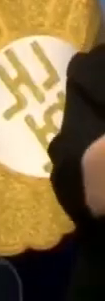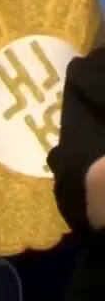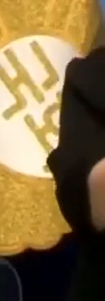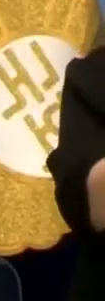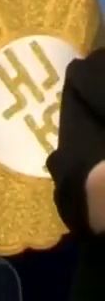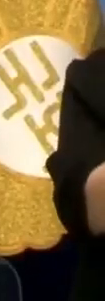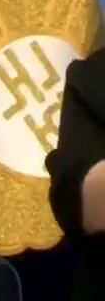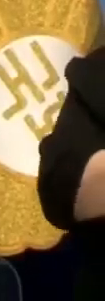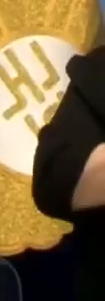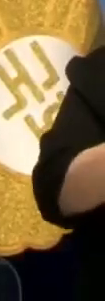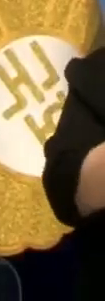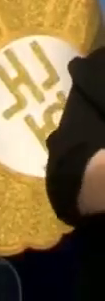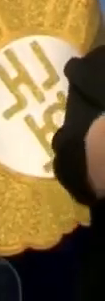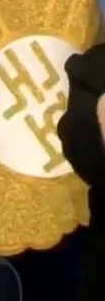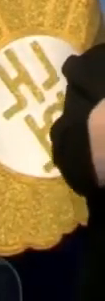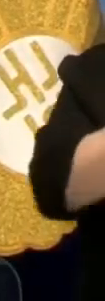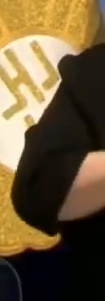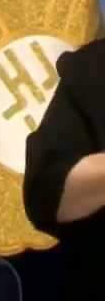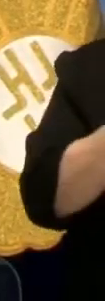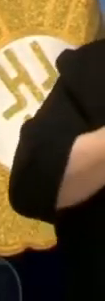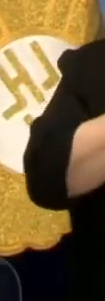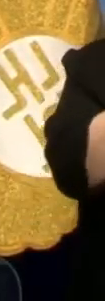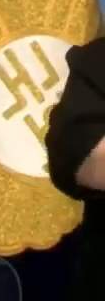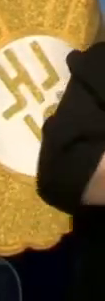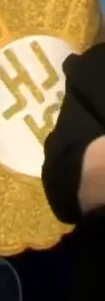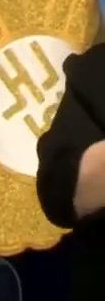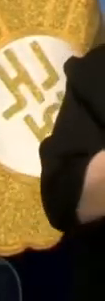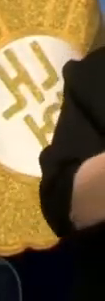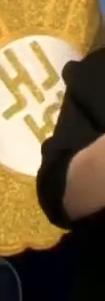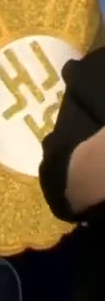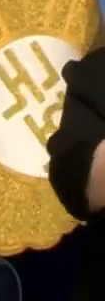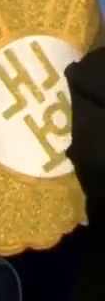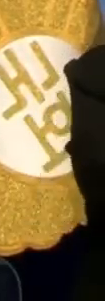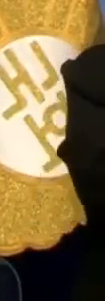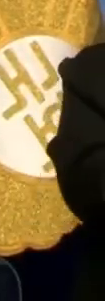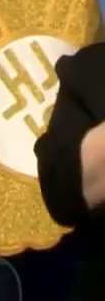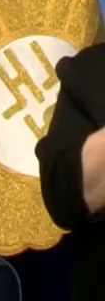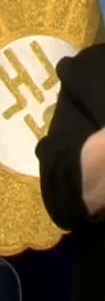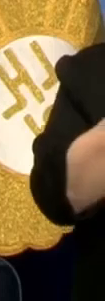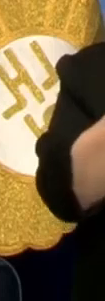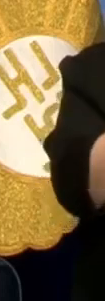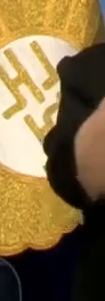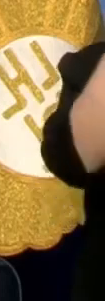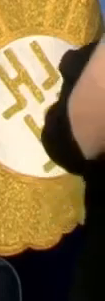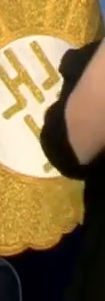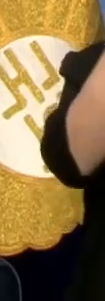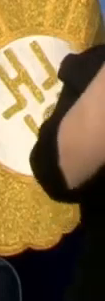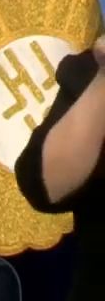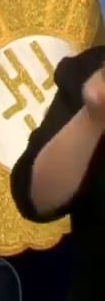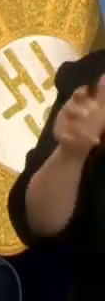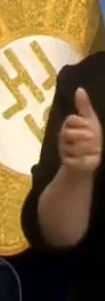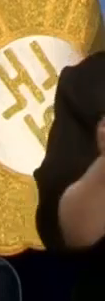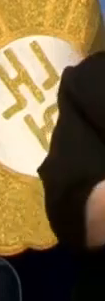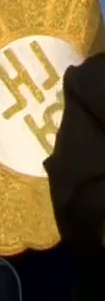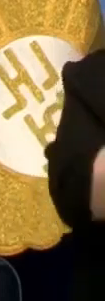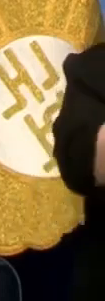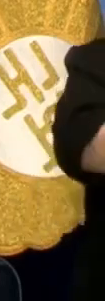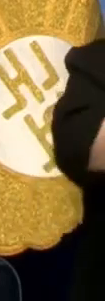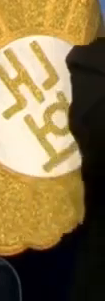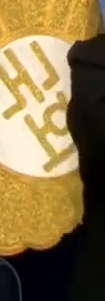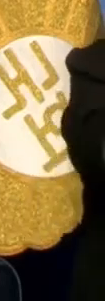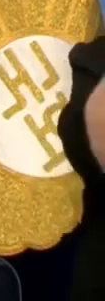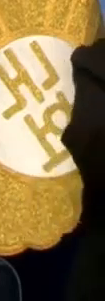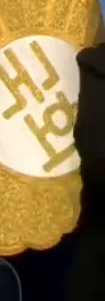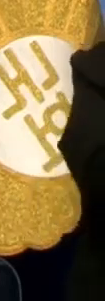왔습니다. 내 것을 내 마음대로 하겠다는데 무슨 상관이냐는 것이 그동안 동물